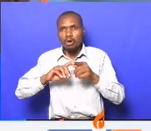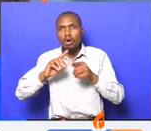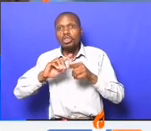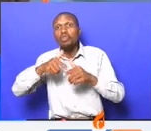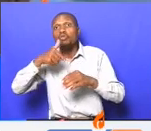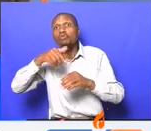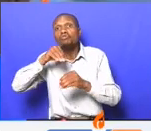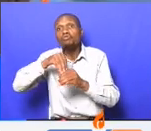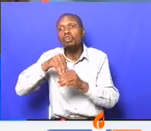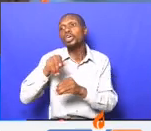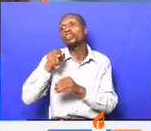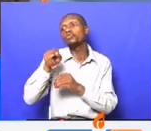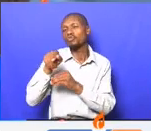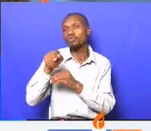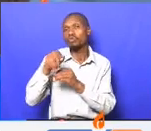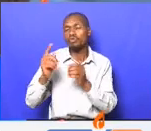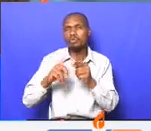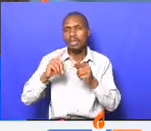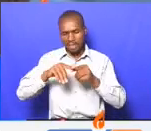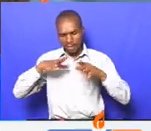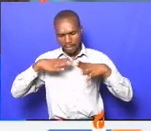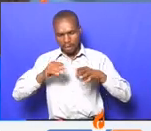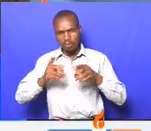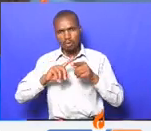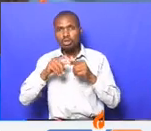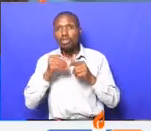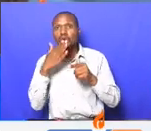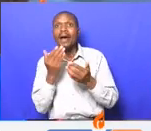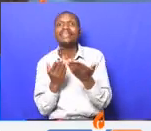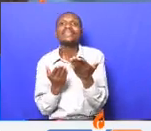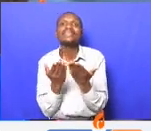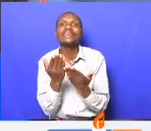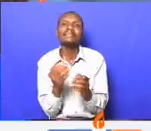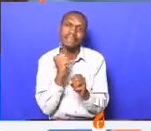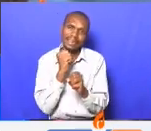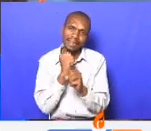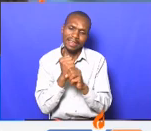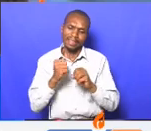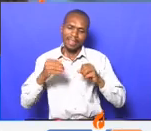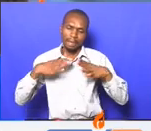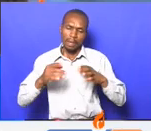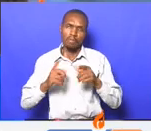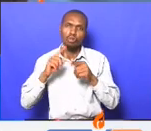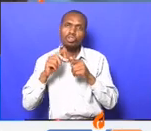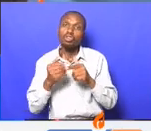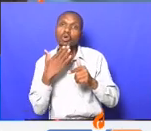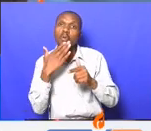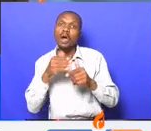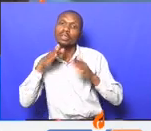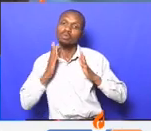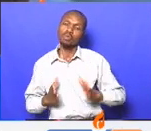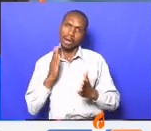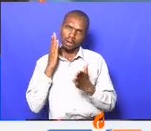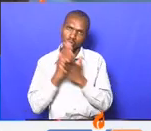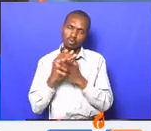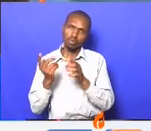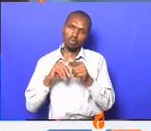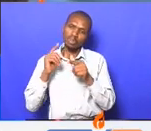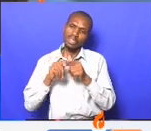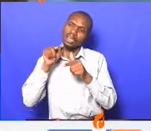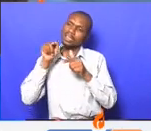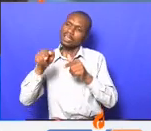walituchagua, hao wananchi wanataka huduma, hao wananchi wanataka haki yao, na hao